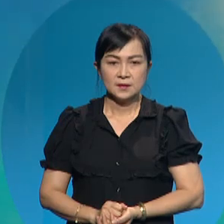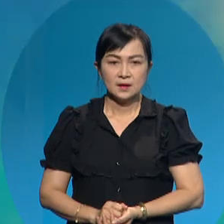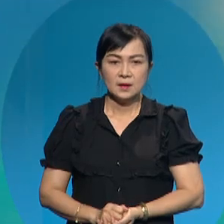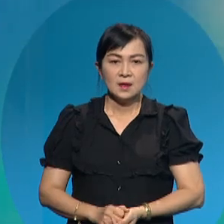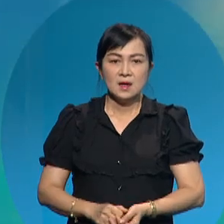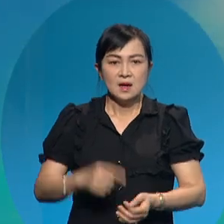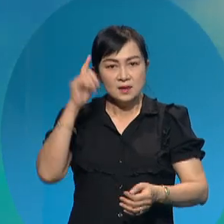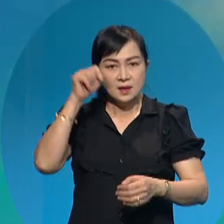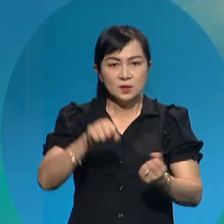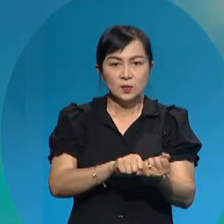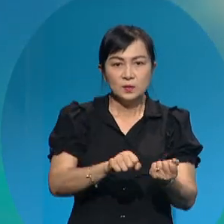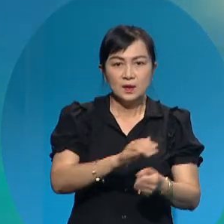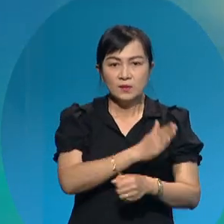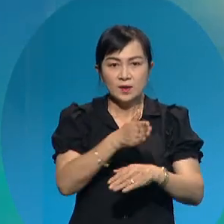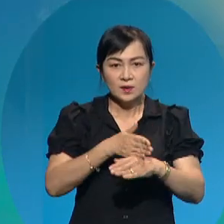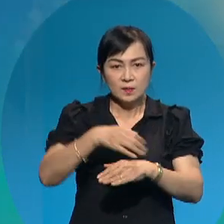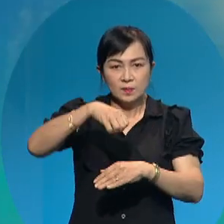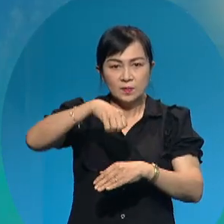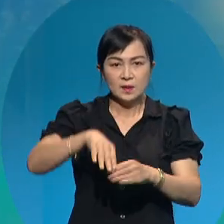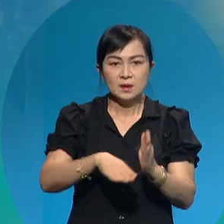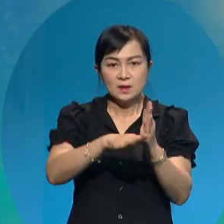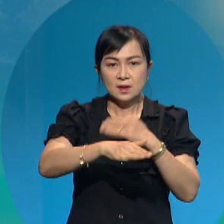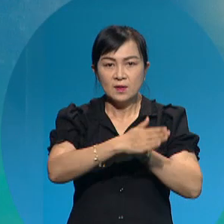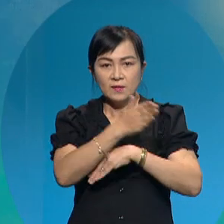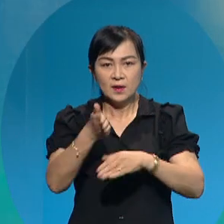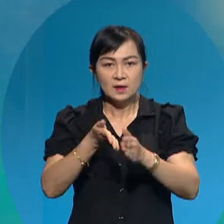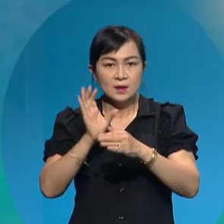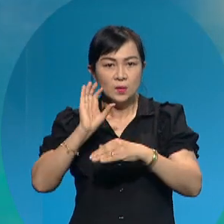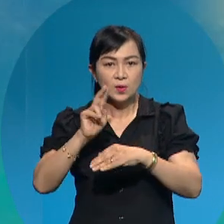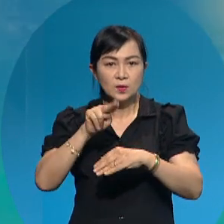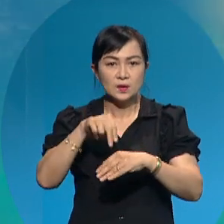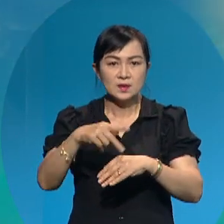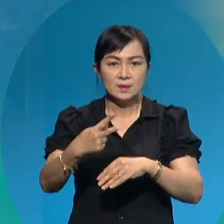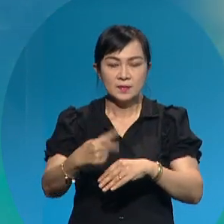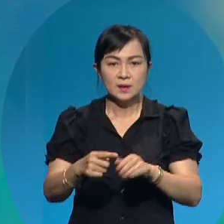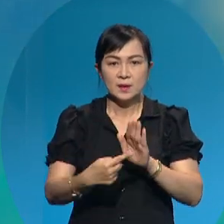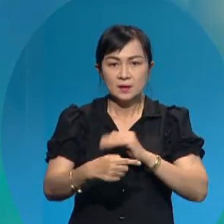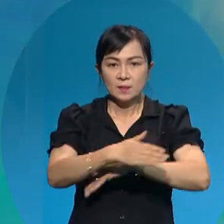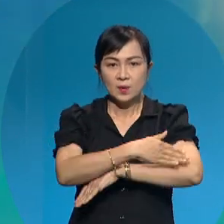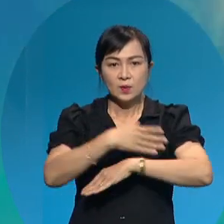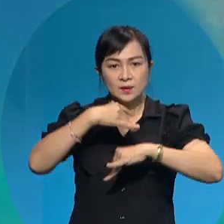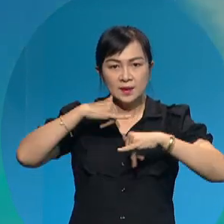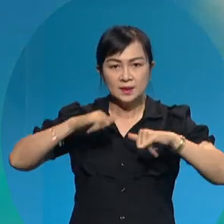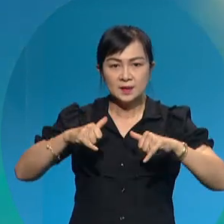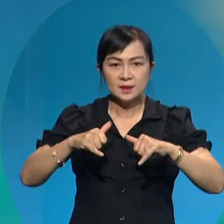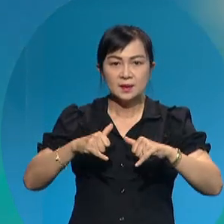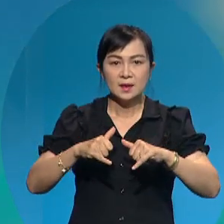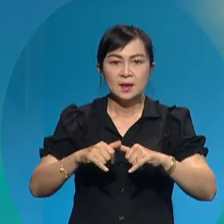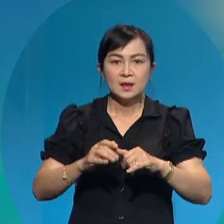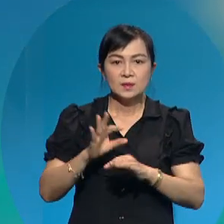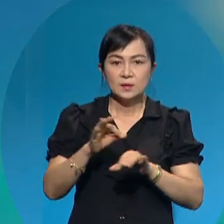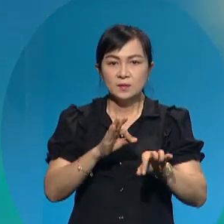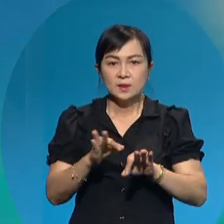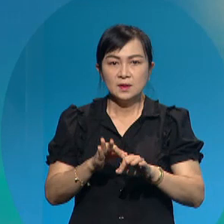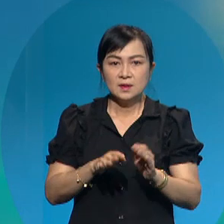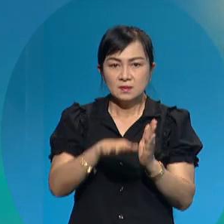Nằm trong khuôn khổ dự án thúc đẩy phát triển giao thông điện của chương trình phát triển Liên Hợp Quốc UNDP, Trung tâm hỗ trợ thanh niên khởi nghiệp, Viện nghiên cứu phát triển Thành phố